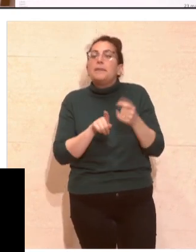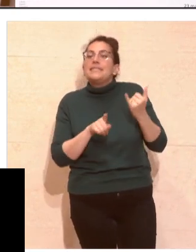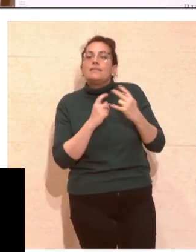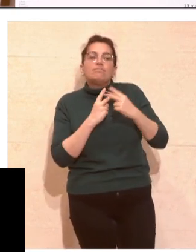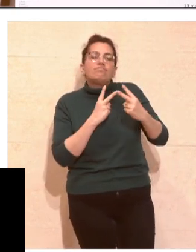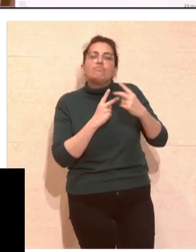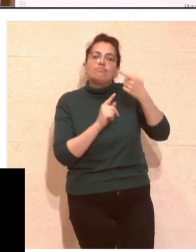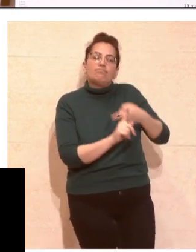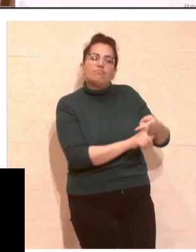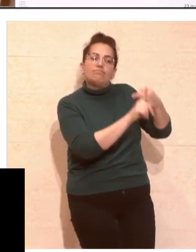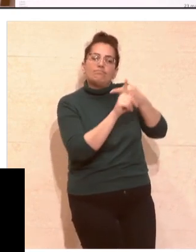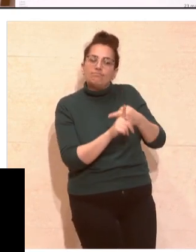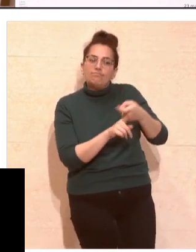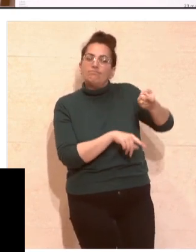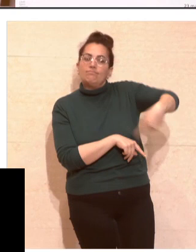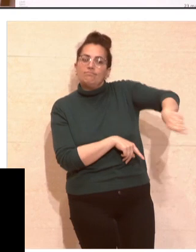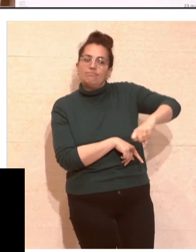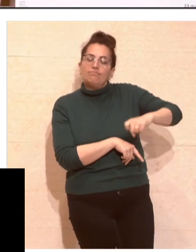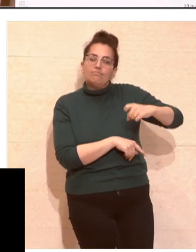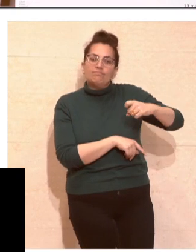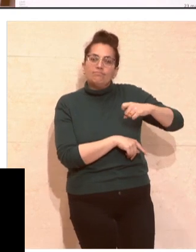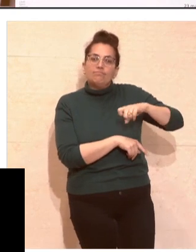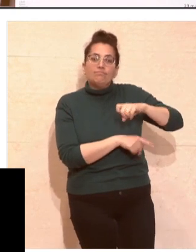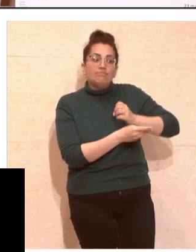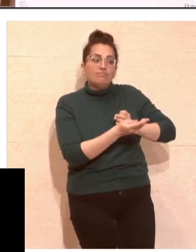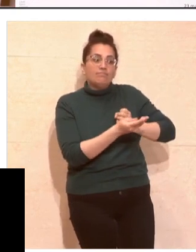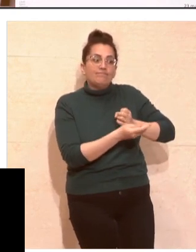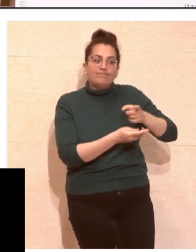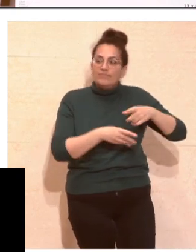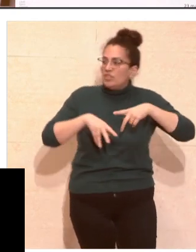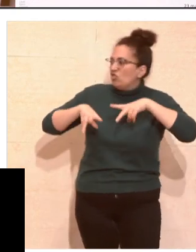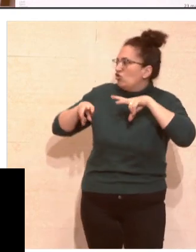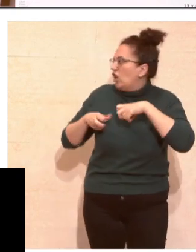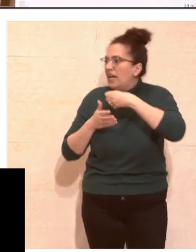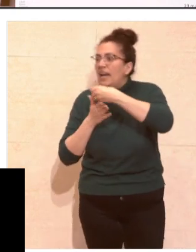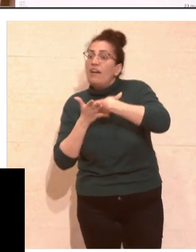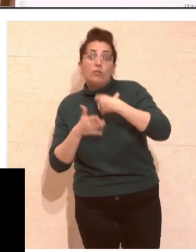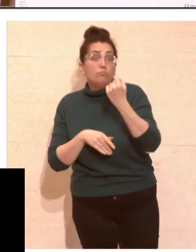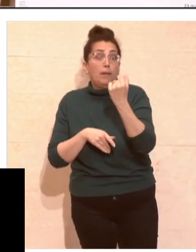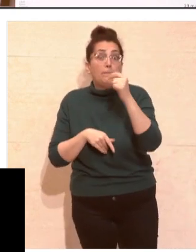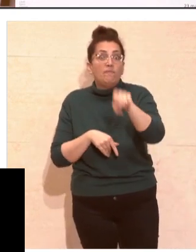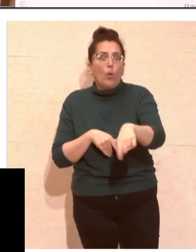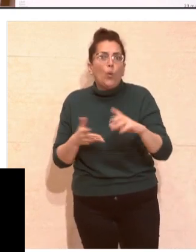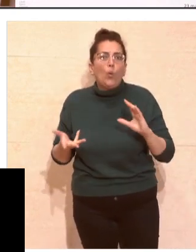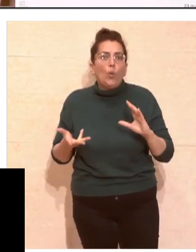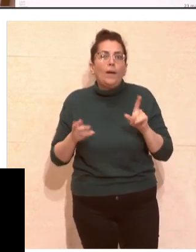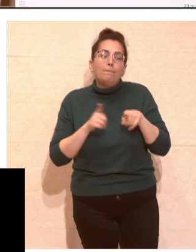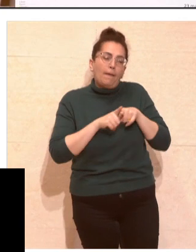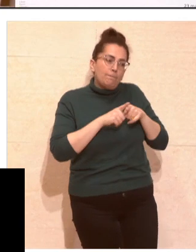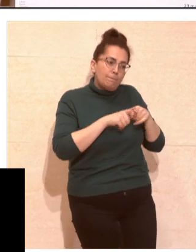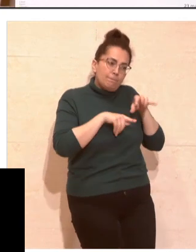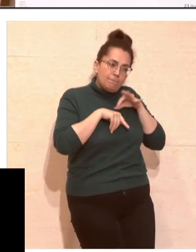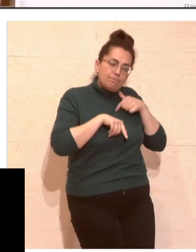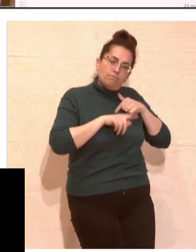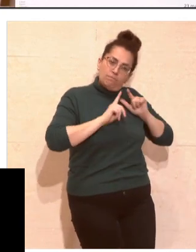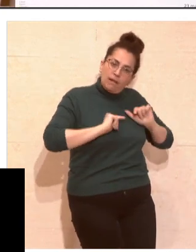quand même qui a besoin de trouver rapidement l'information et qui a besoin aussi qu'on les accompagne le plus possible de façon bienveillante, sans